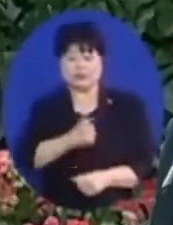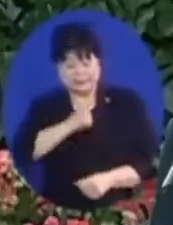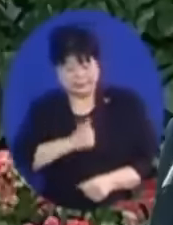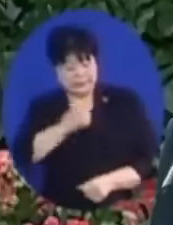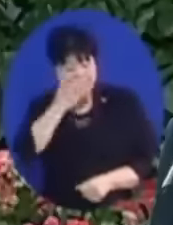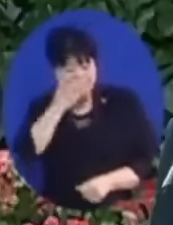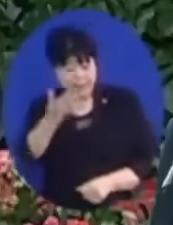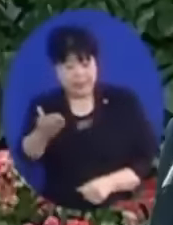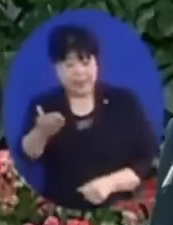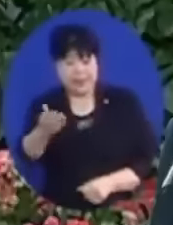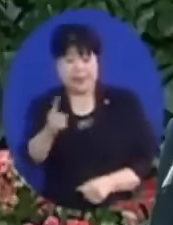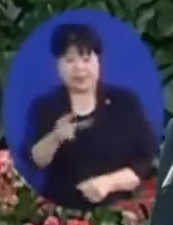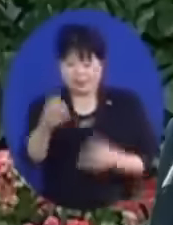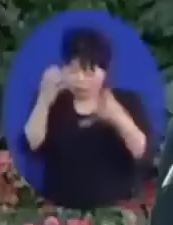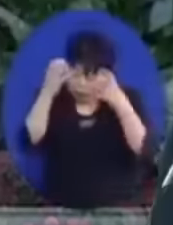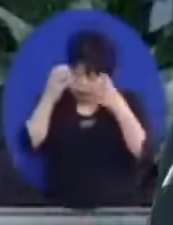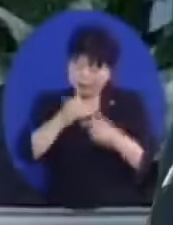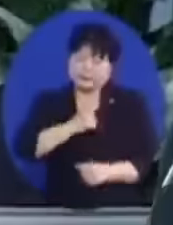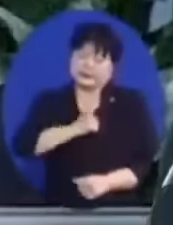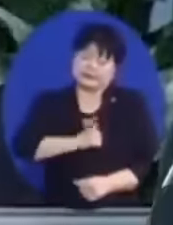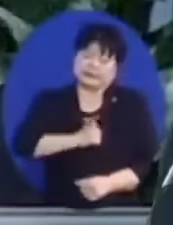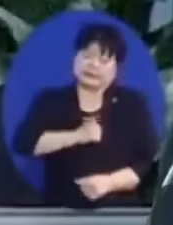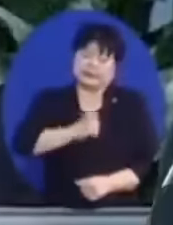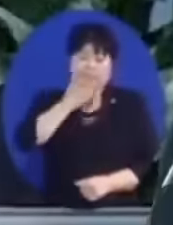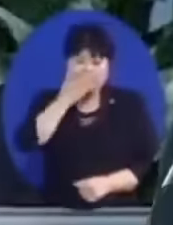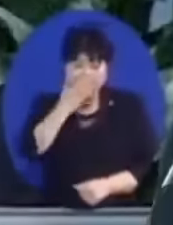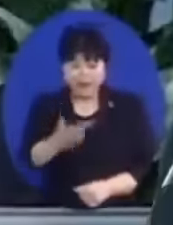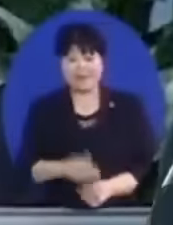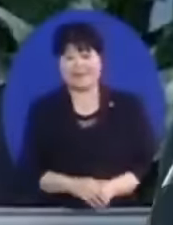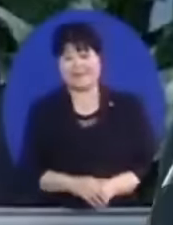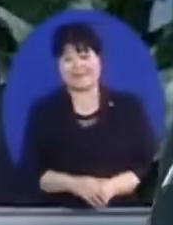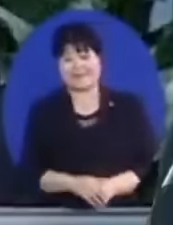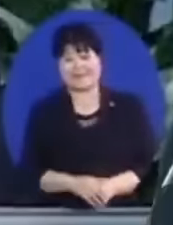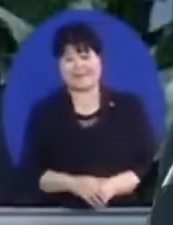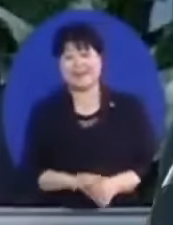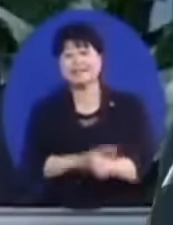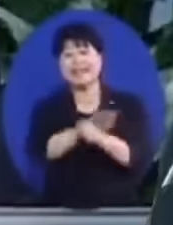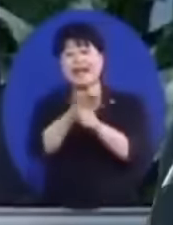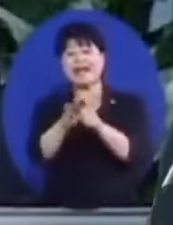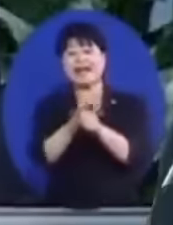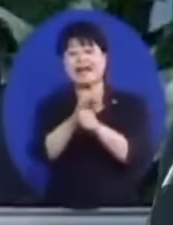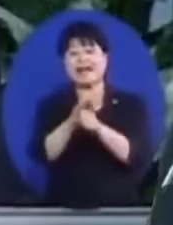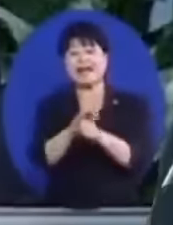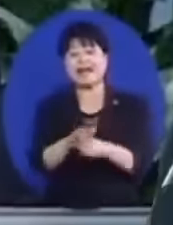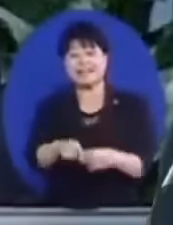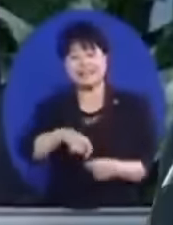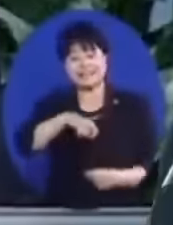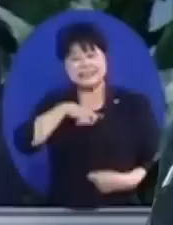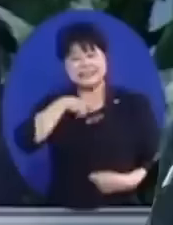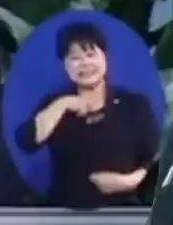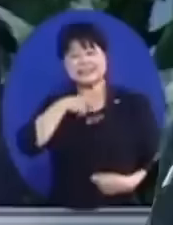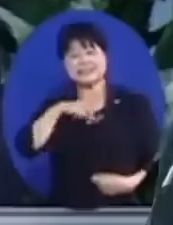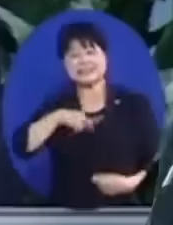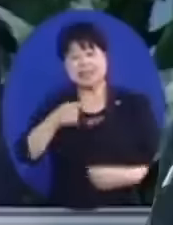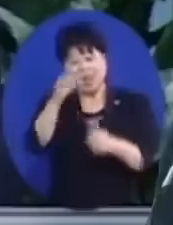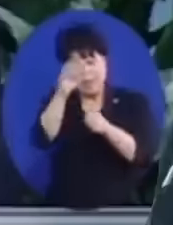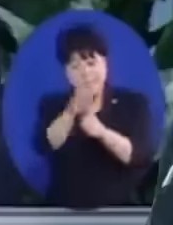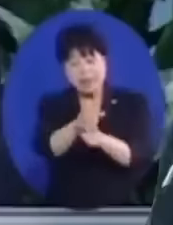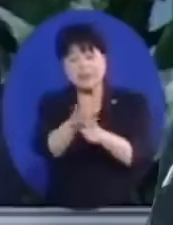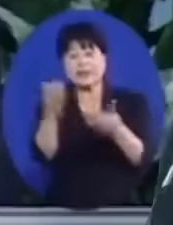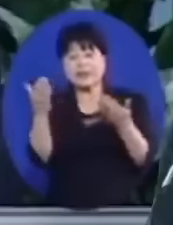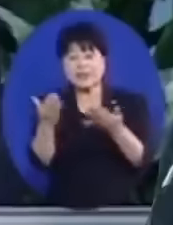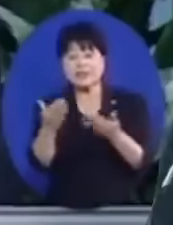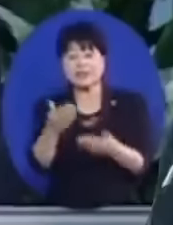것입니다. 어떠한 고통도 견딜 수가 있는 것입니다. 사랑은 진실로 자기에게 맡겨준